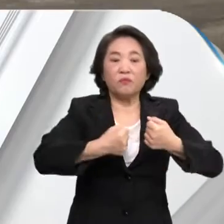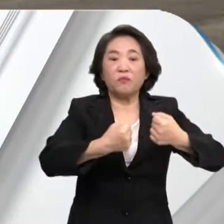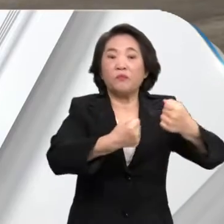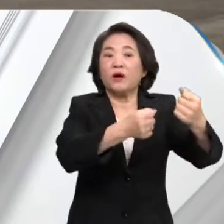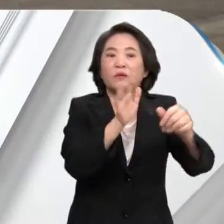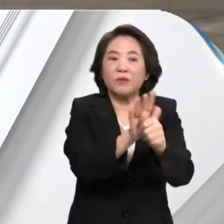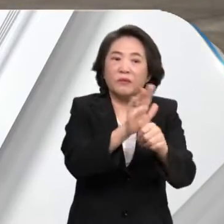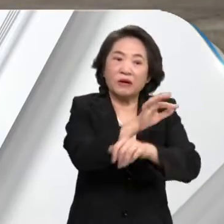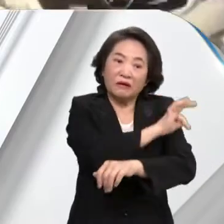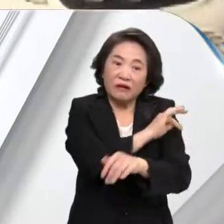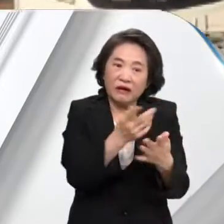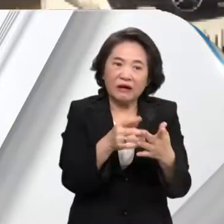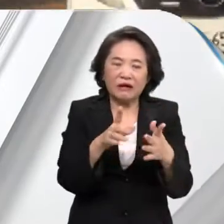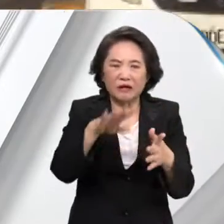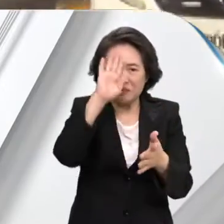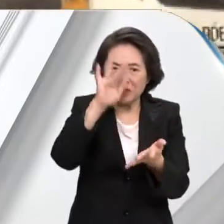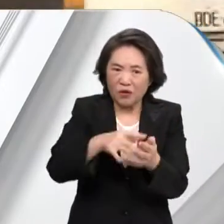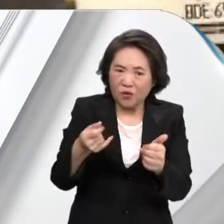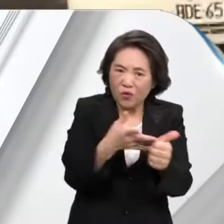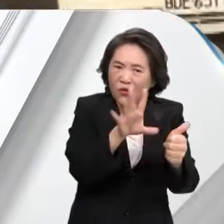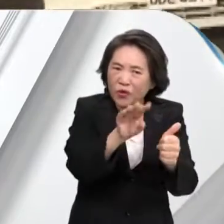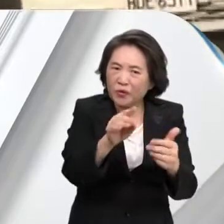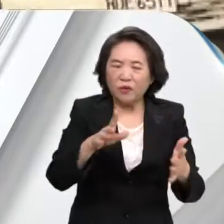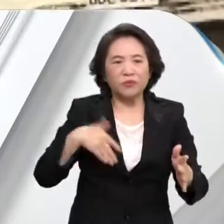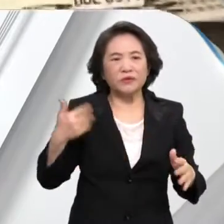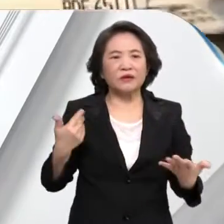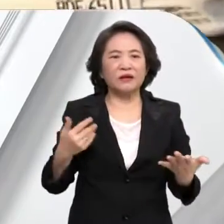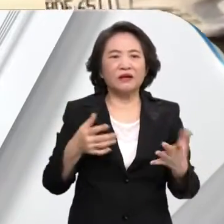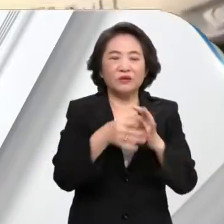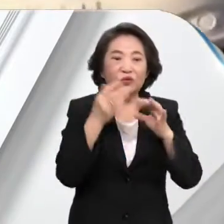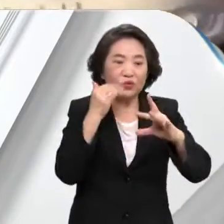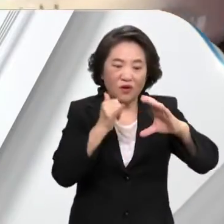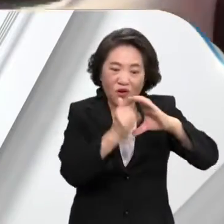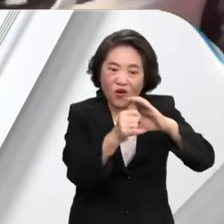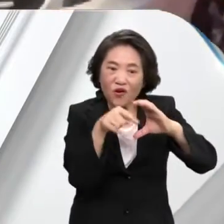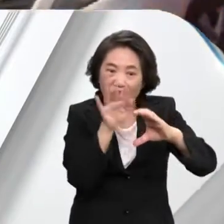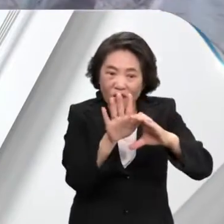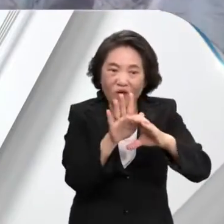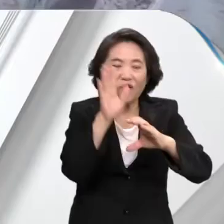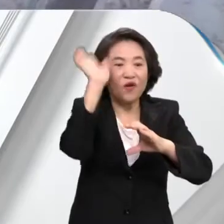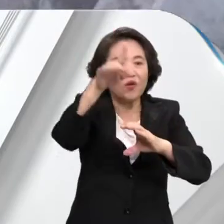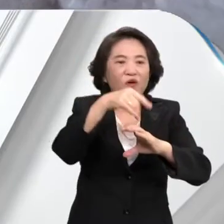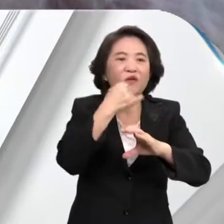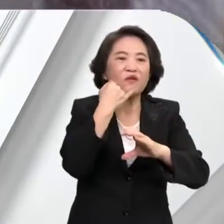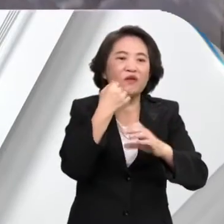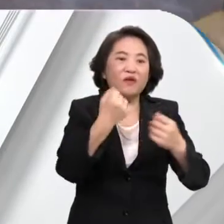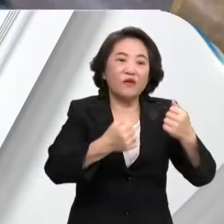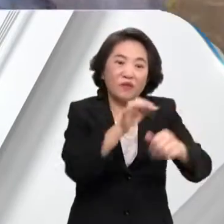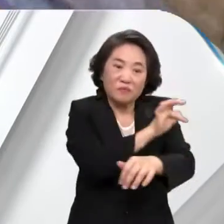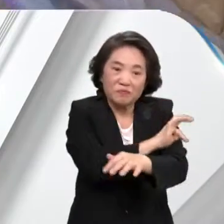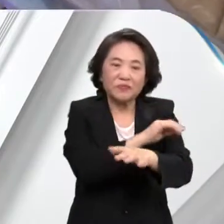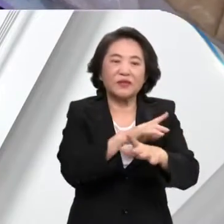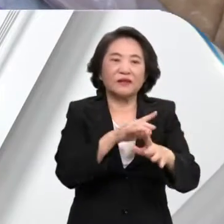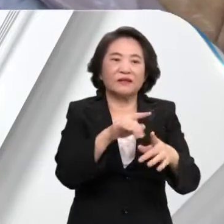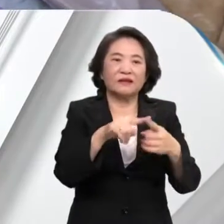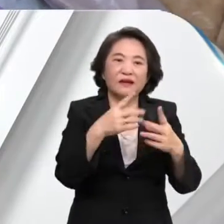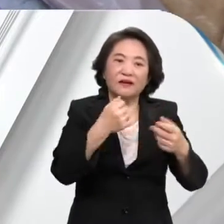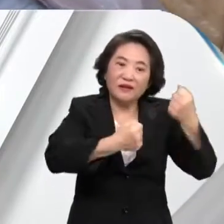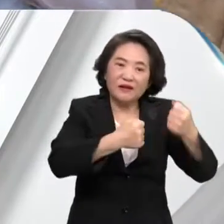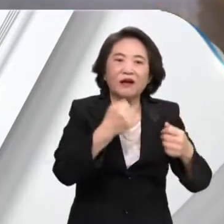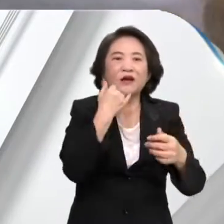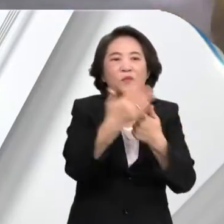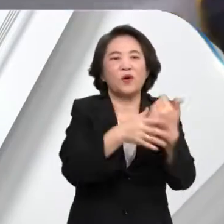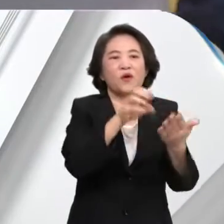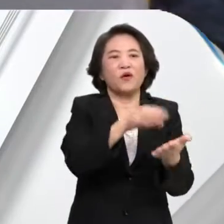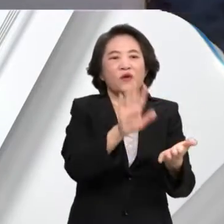人员当只无确定病人系咪有传染病，约一套负压式隔离床，做得本救援人员要向个太保障。台